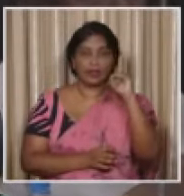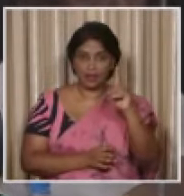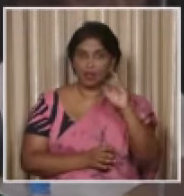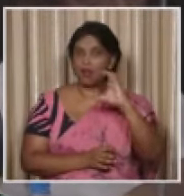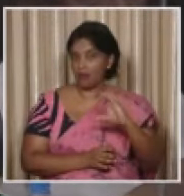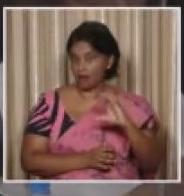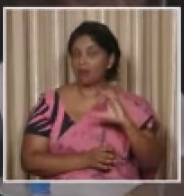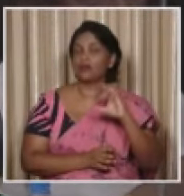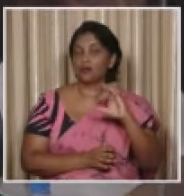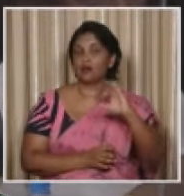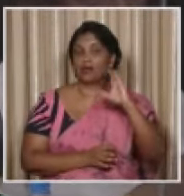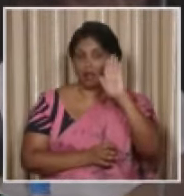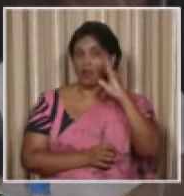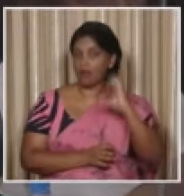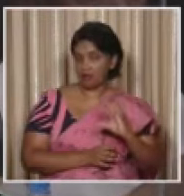96-1 සහ ආ